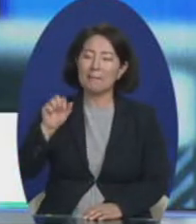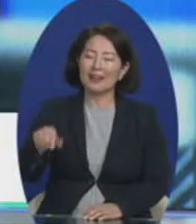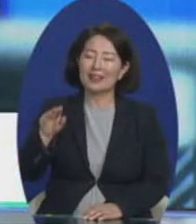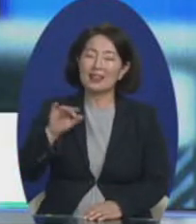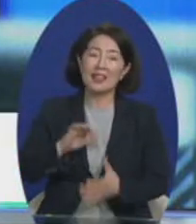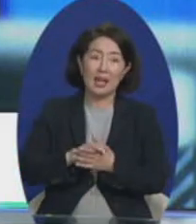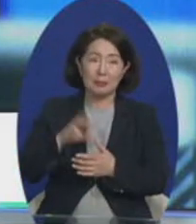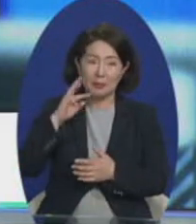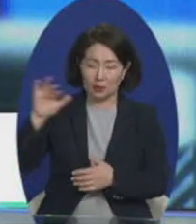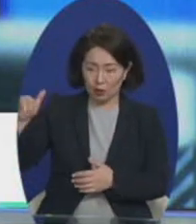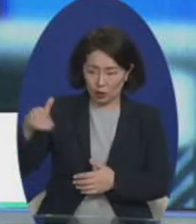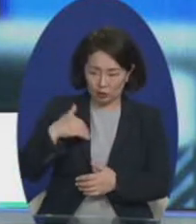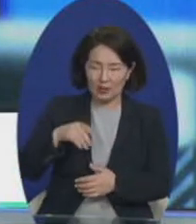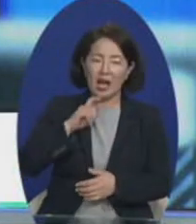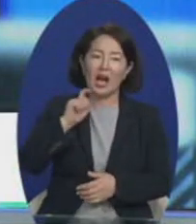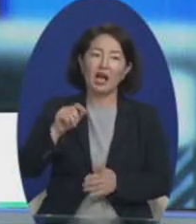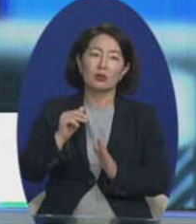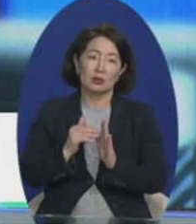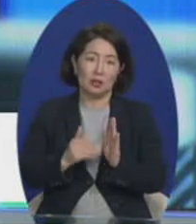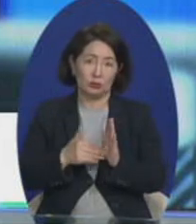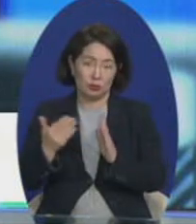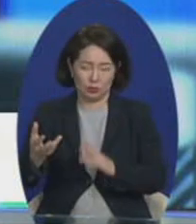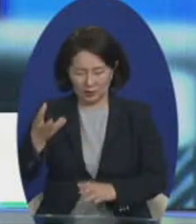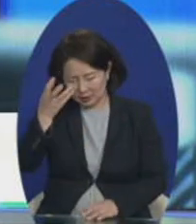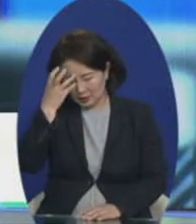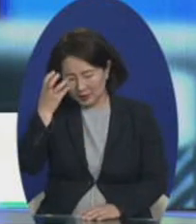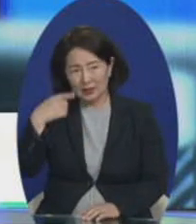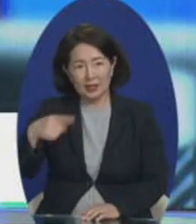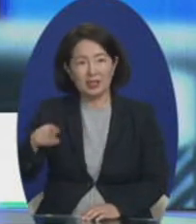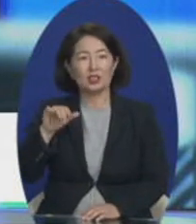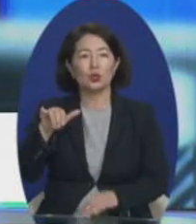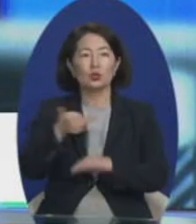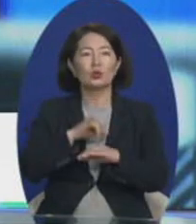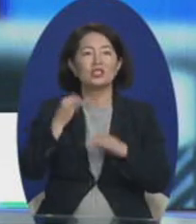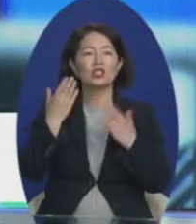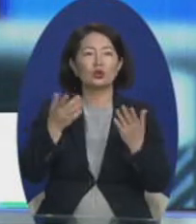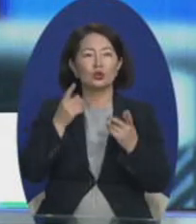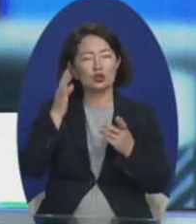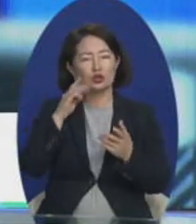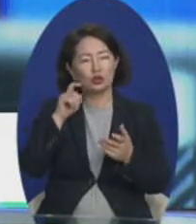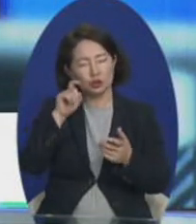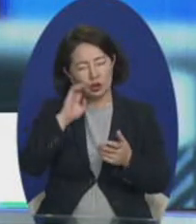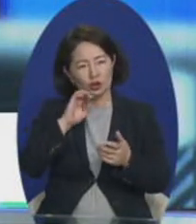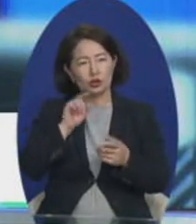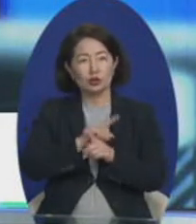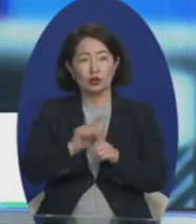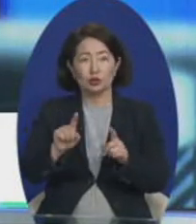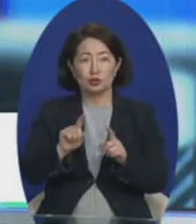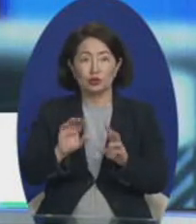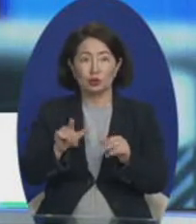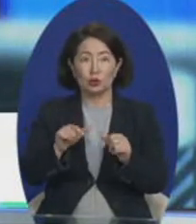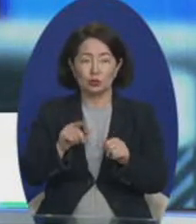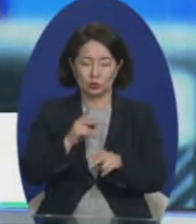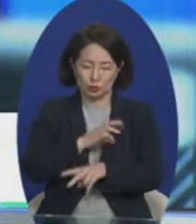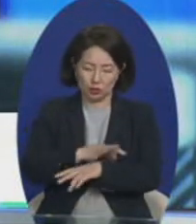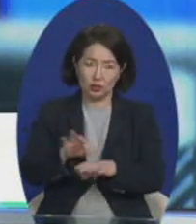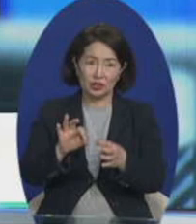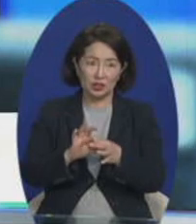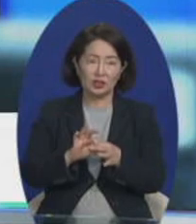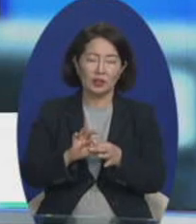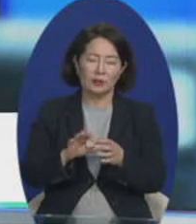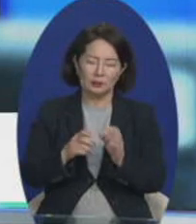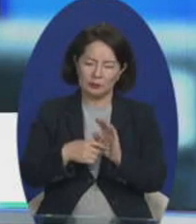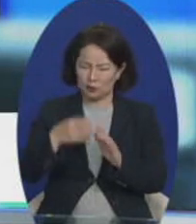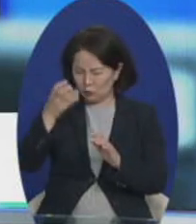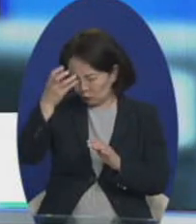тайлбар өгсөн. Энэ үеэр сайд хэлэхдээ засгийн газраас улсын хурлд сонирхлын зөрчлийг зохицуулах тухай хуулийн төсөл өргөмжлүүлсэн. Түүнд өндөр албан тушаалтны